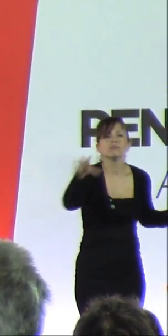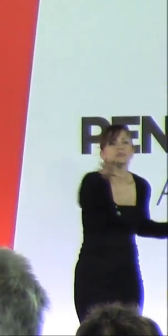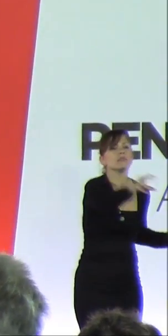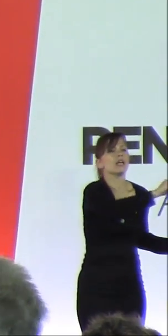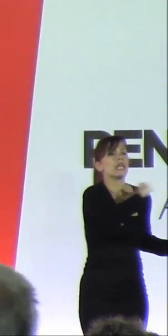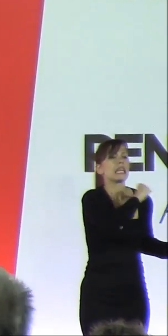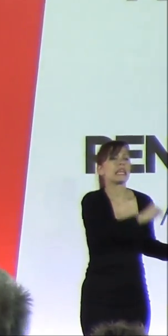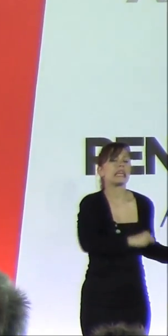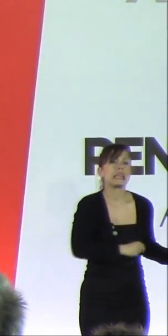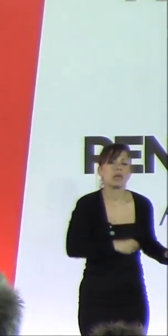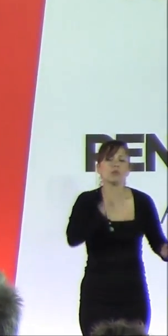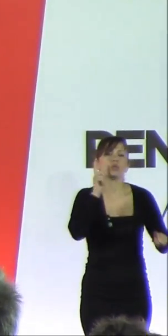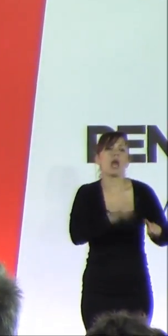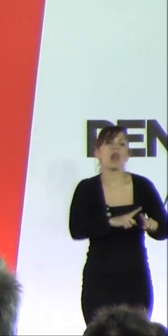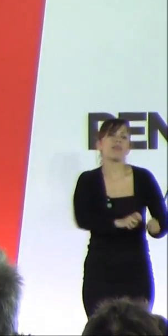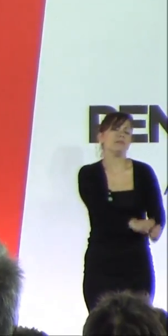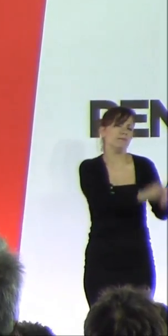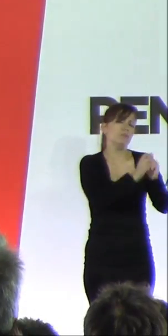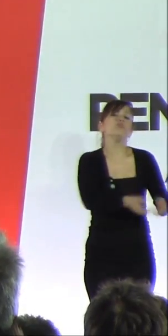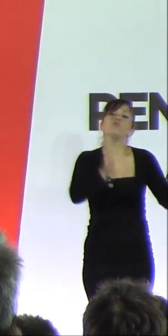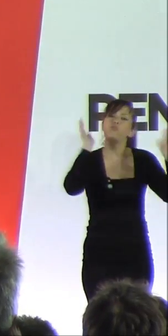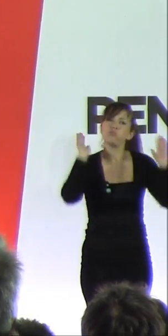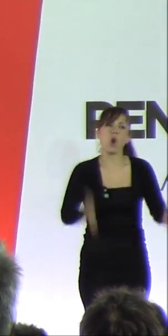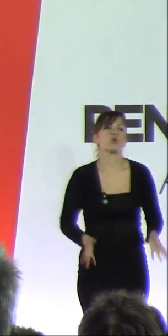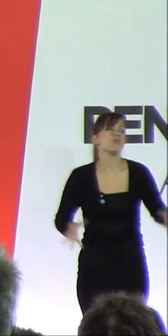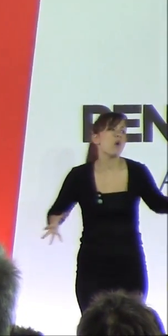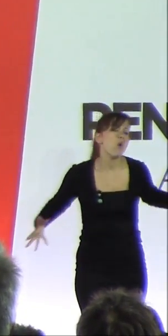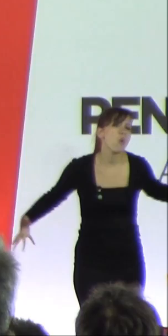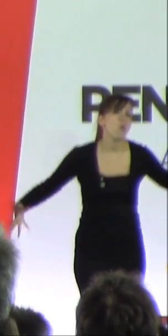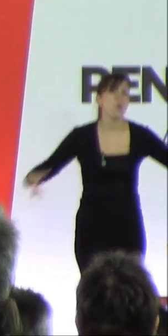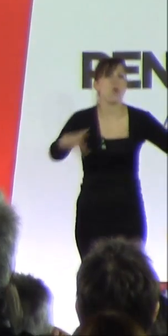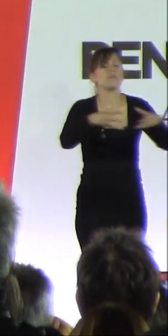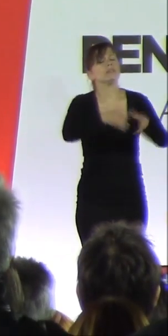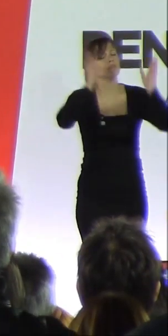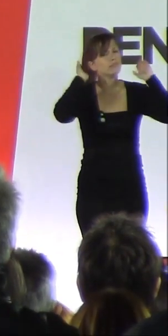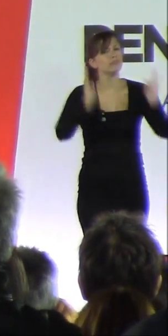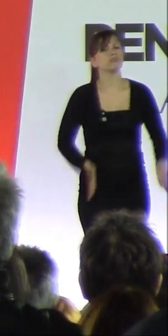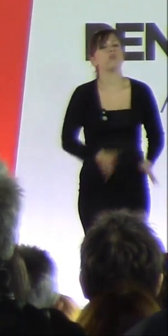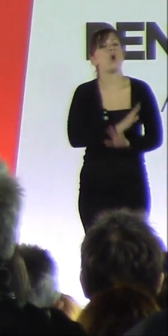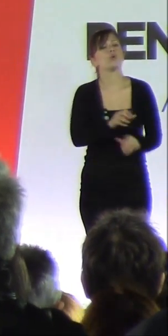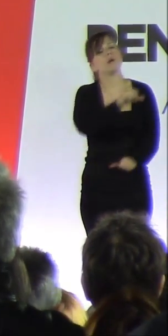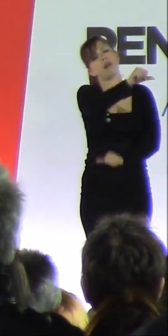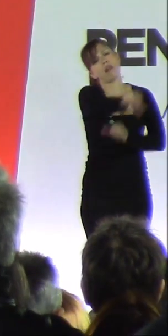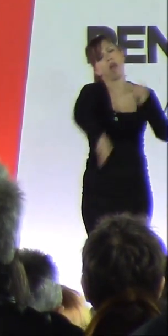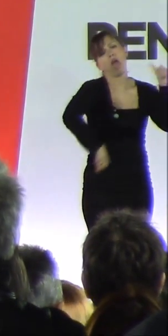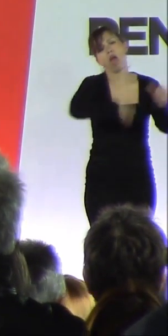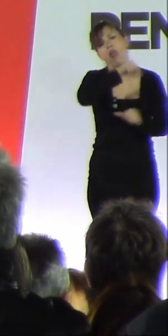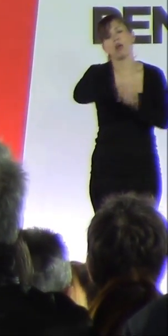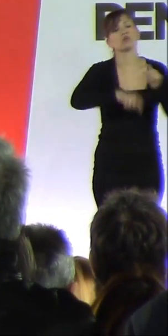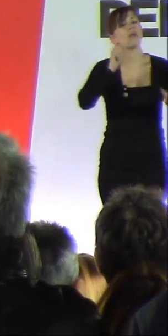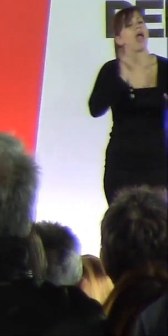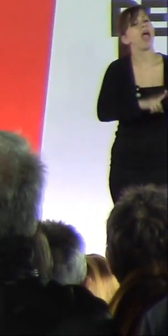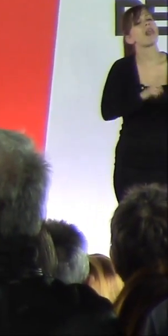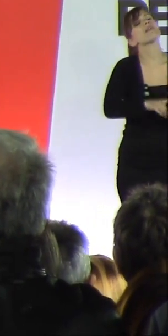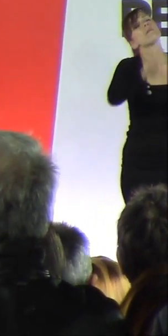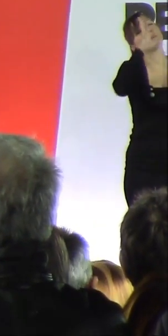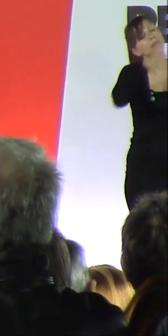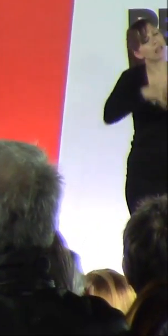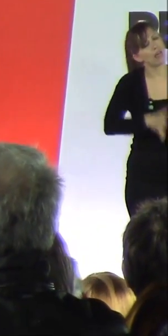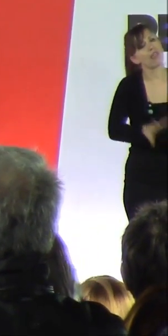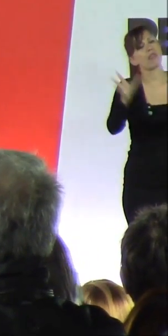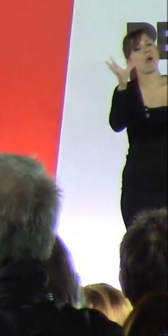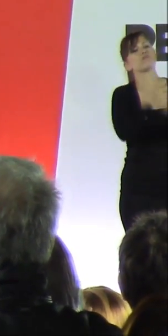να αλλάξουμε την Ελλάδα. Και μπορούμε, όλοι μαζί μπορούμε να αλλάξουμε την Ελλάδα και θα το κάνουμε.